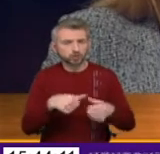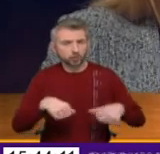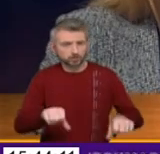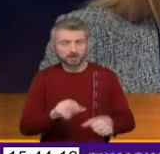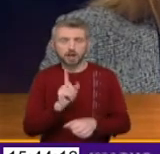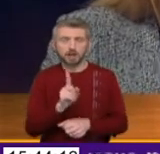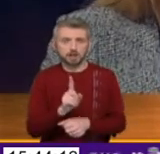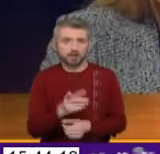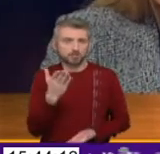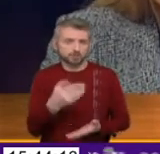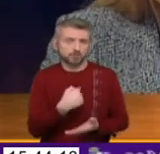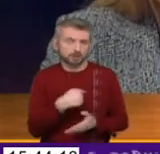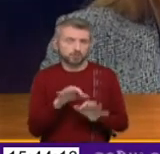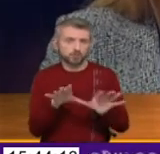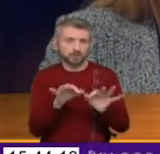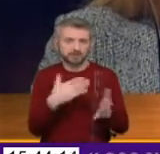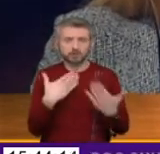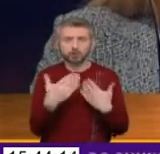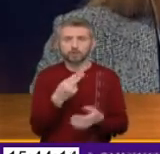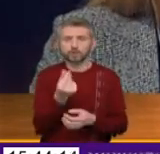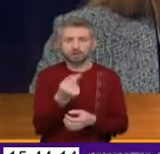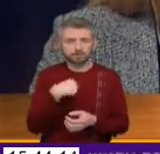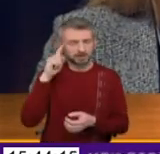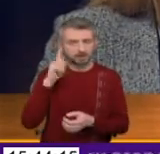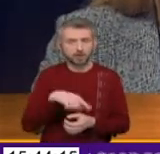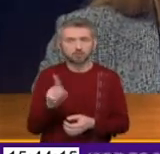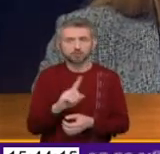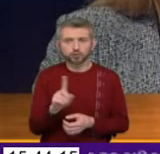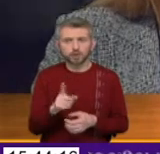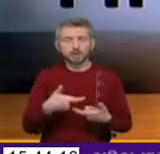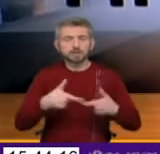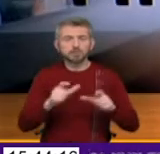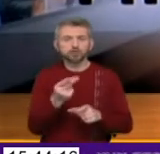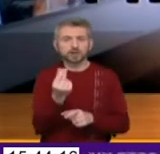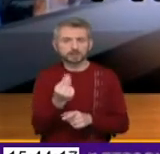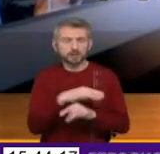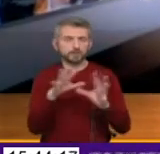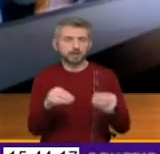але можу я вам пояснити. Стосовно ціни, ми знаємо, що збільшення цін